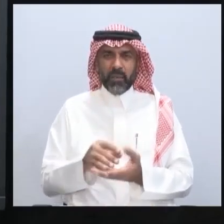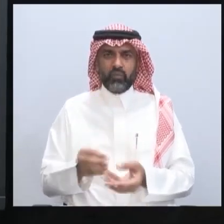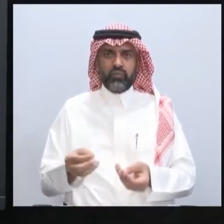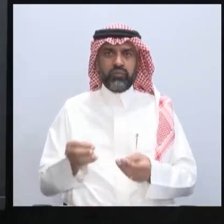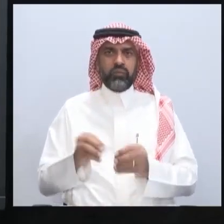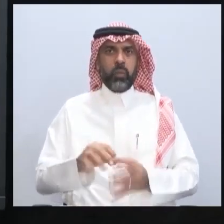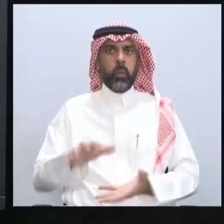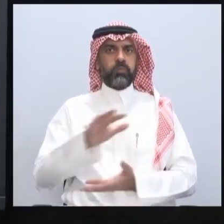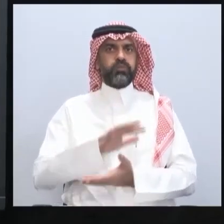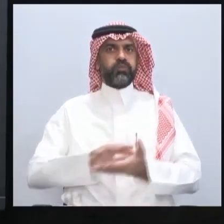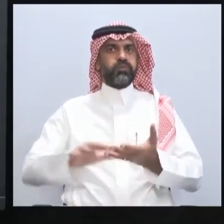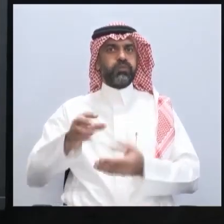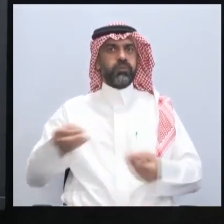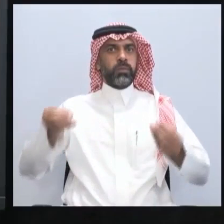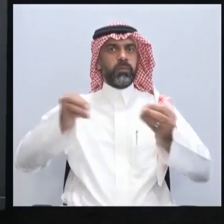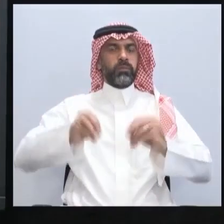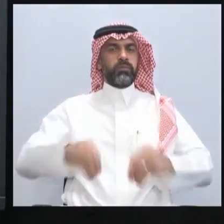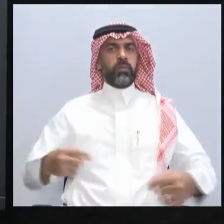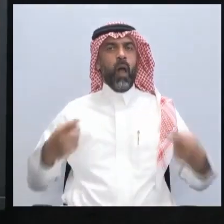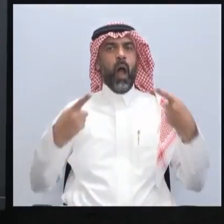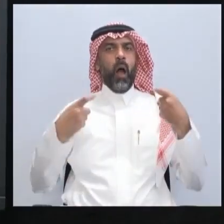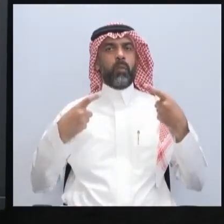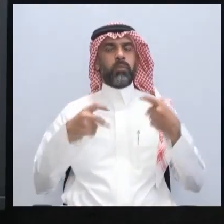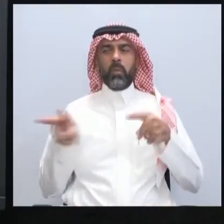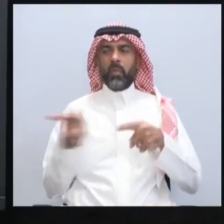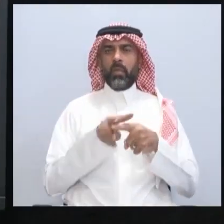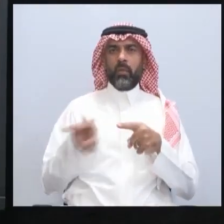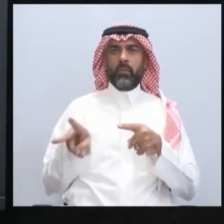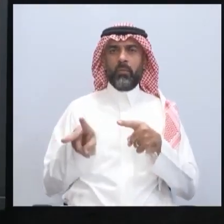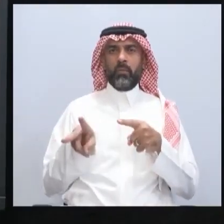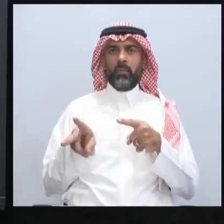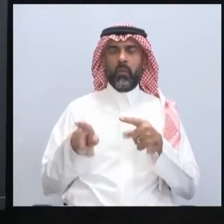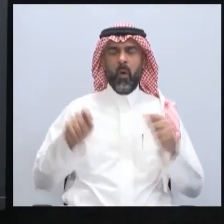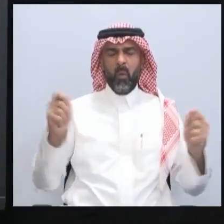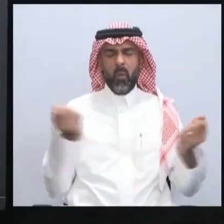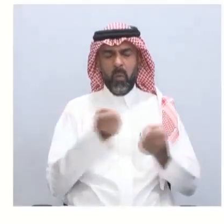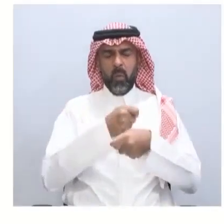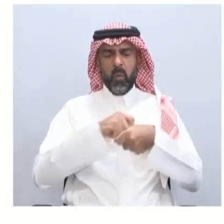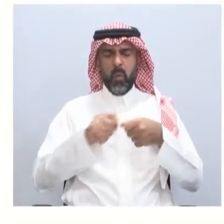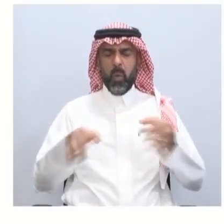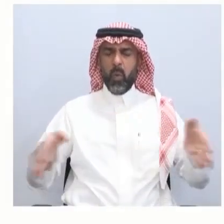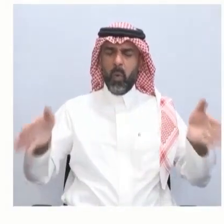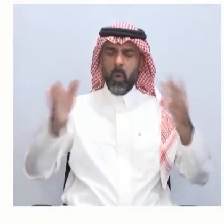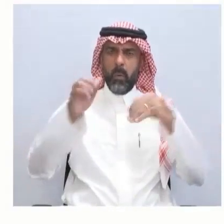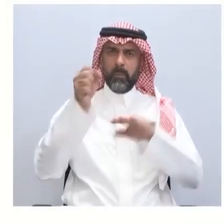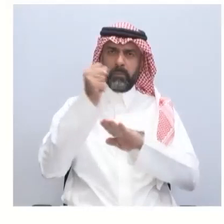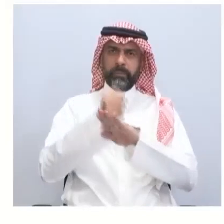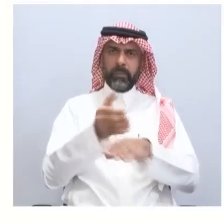وصلت الى حرب بينهما الى ان وصلت الى حرب بينهما